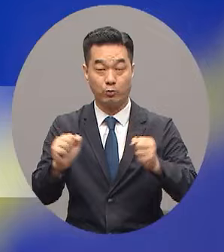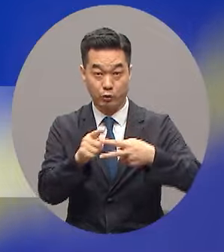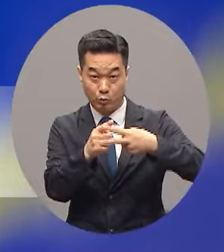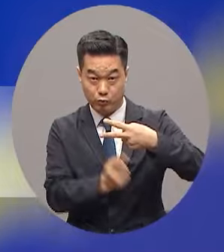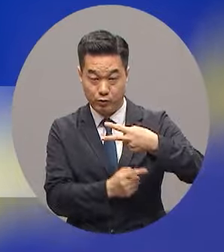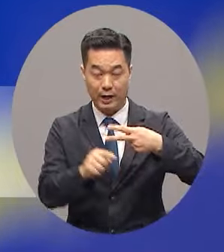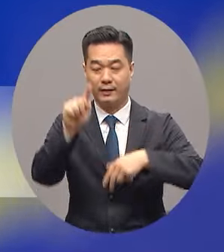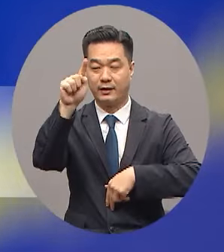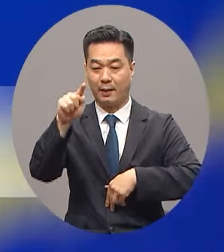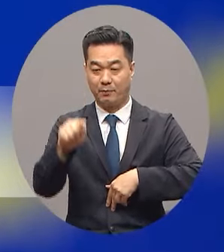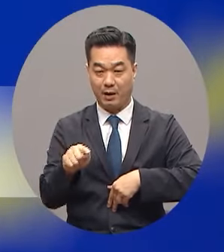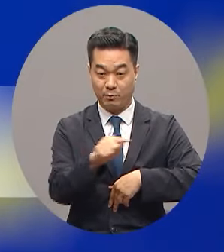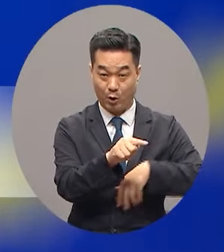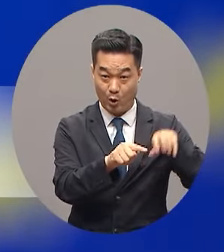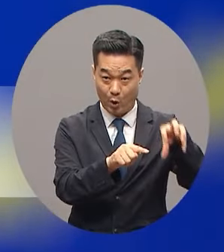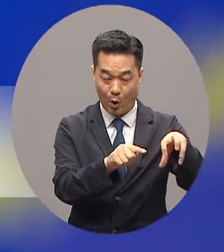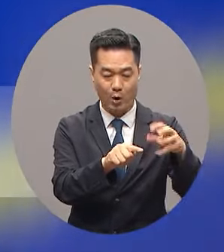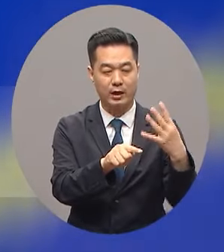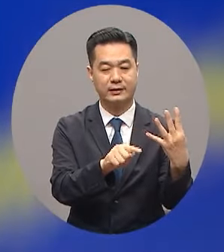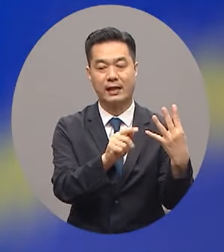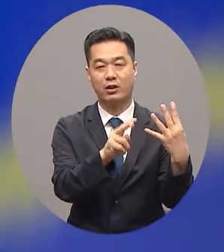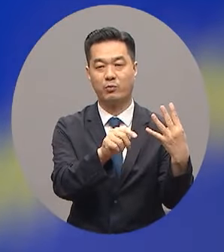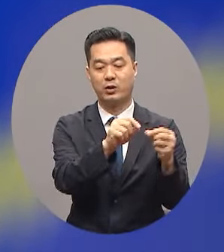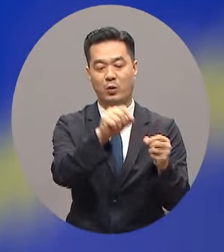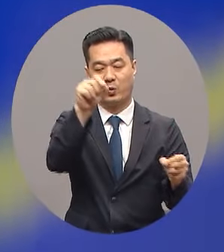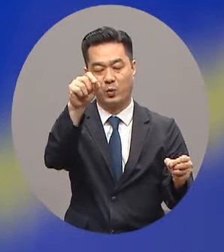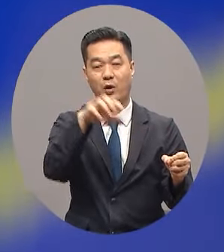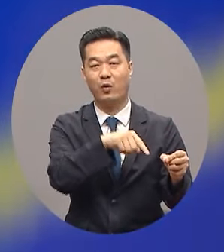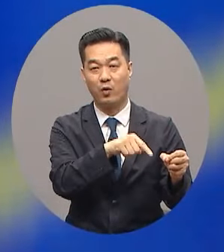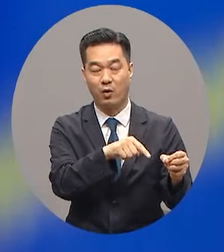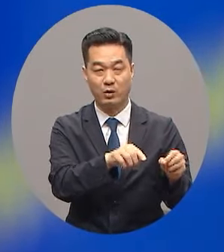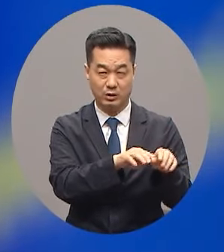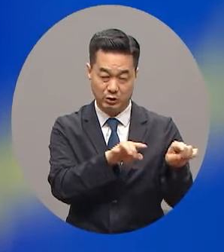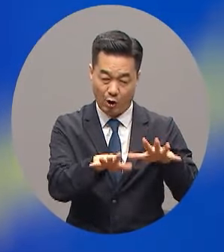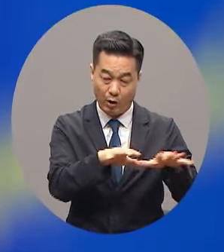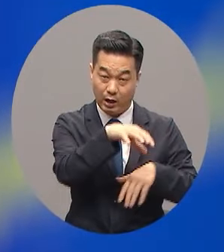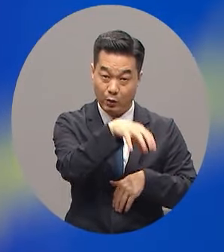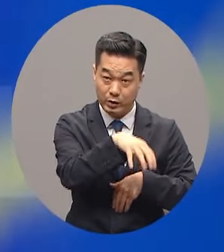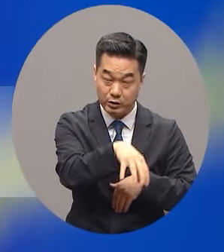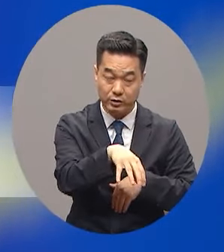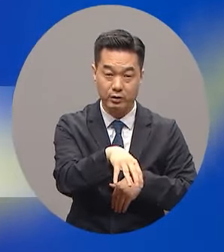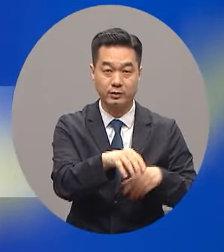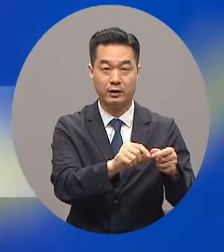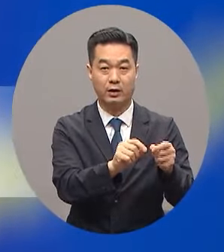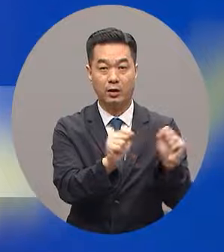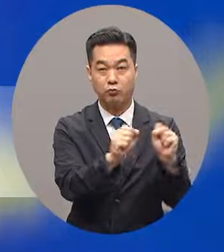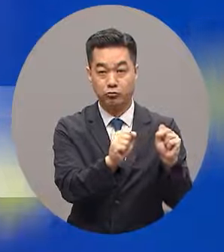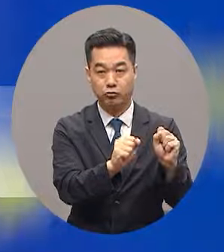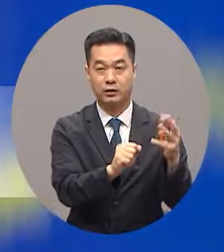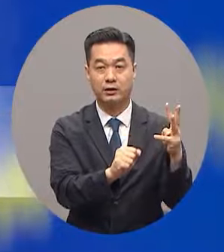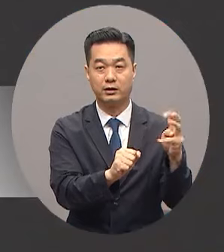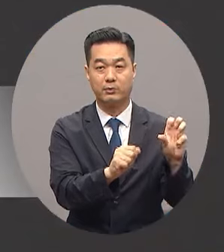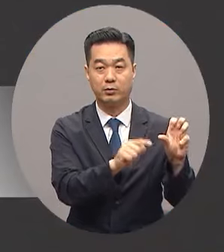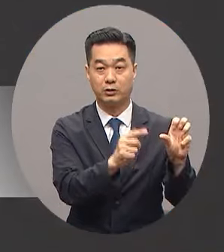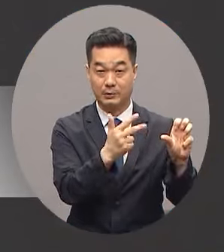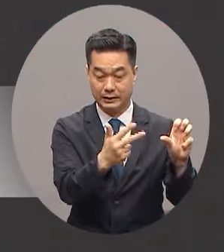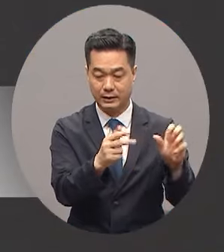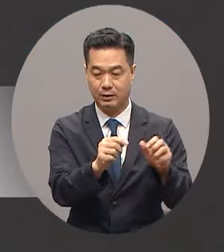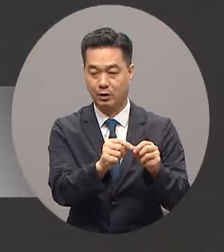부안군 남남서쪽 4km 지역에서 발생했습니다. 진앙의 정확한 위치는 북위 35.7도,